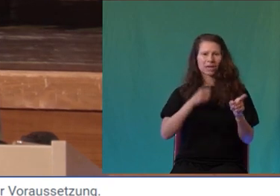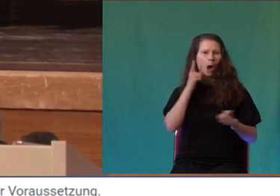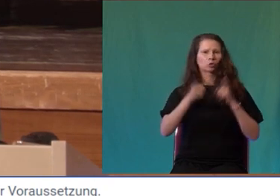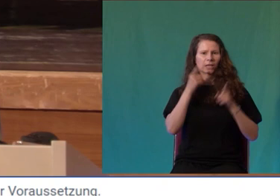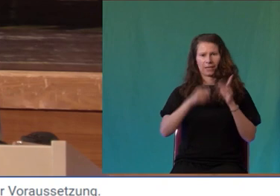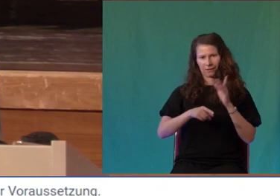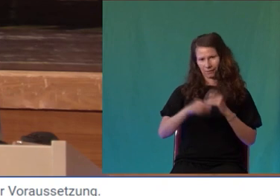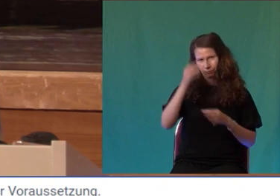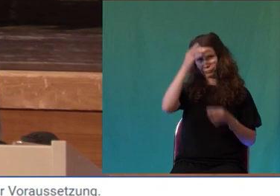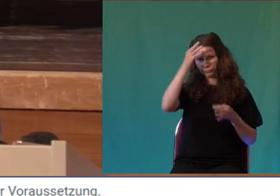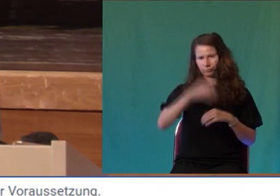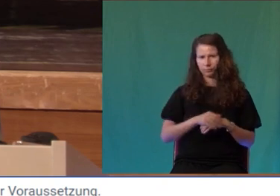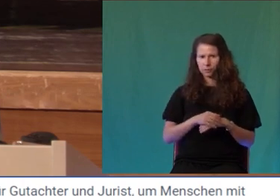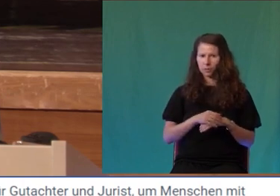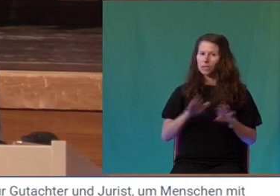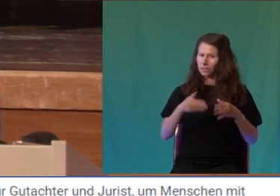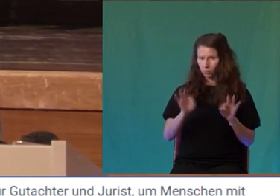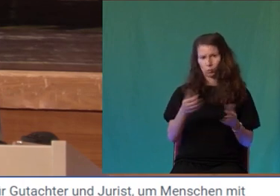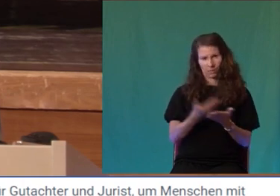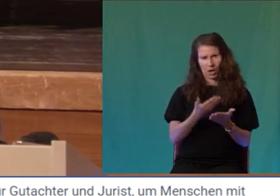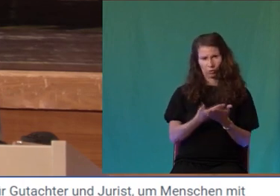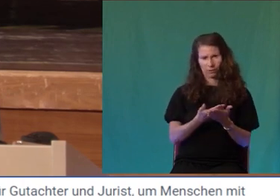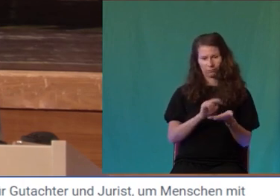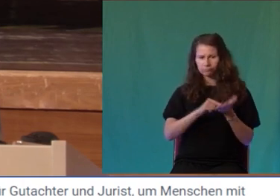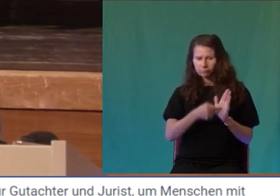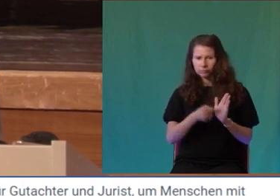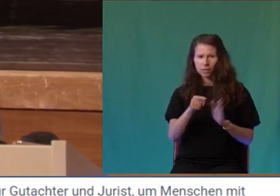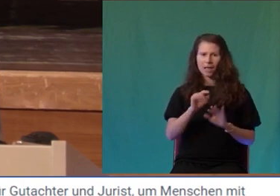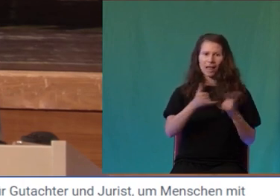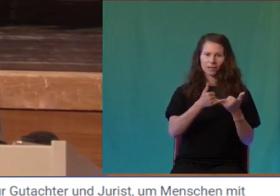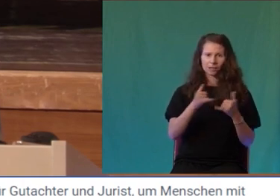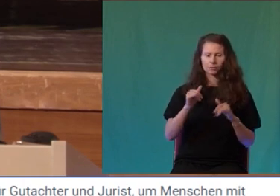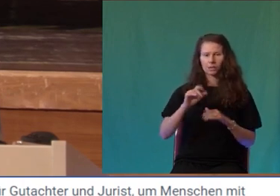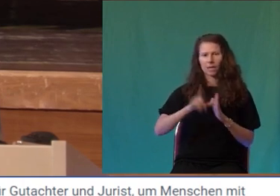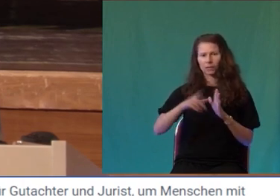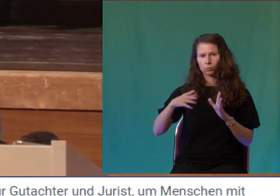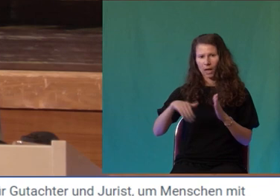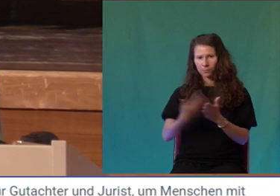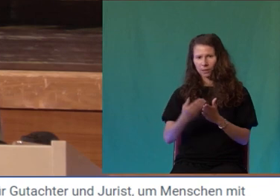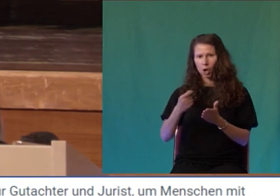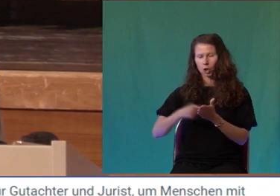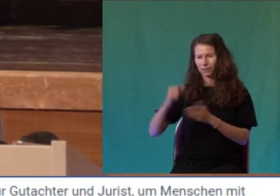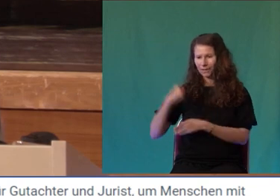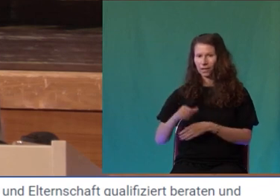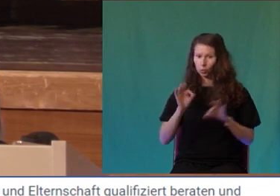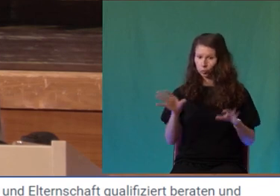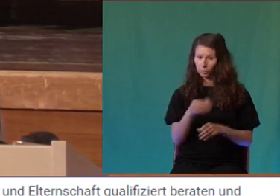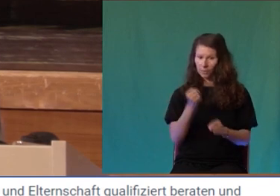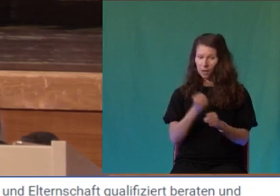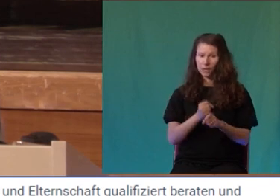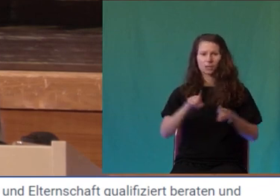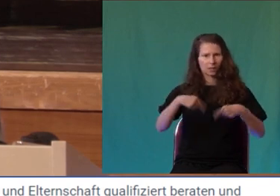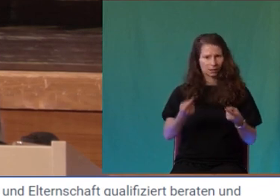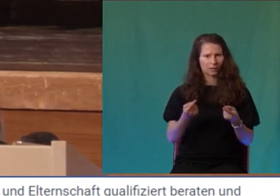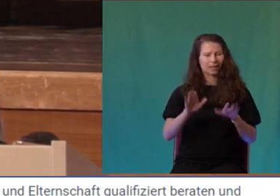gute Beispiele belegen in der Zusammenarbeit von Eltern Leistungsanbietern und Kostenträgern lassen sich Wege zur